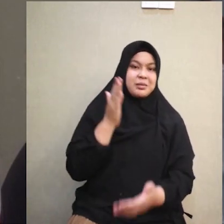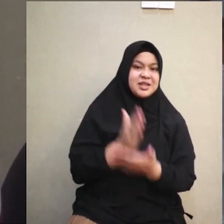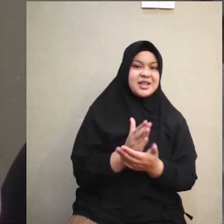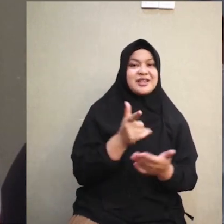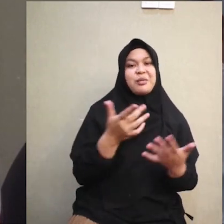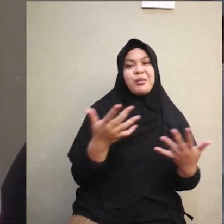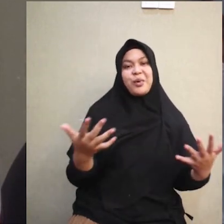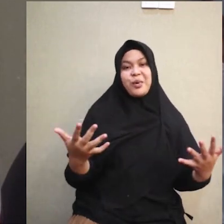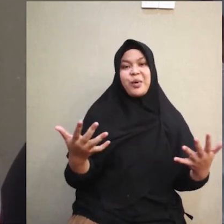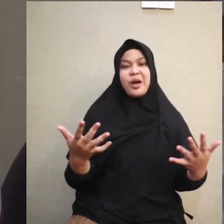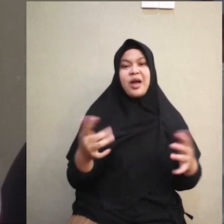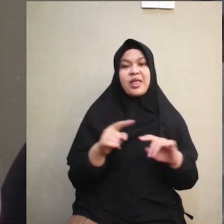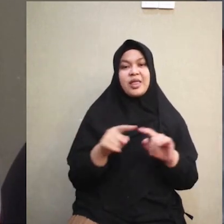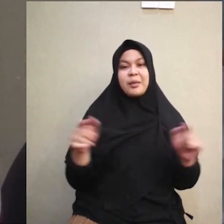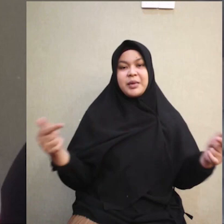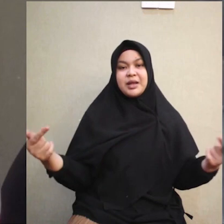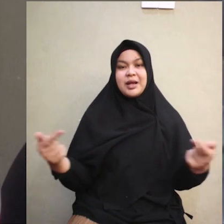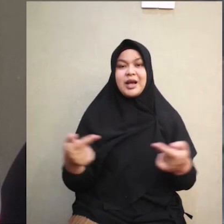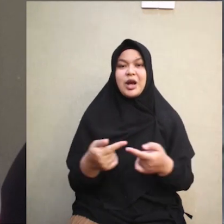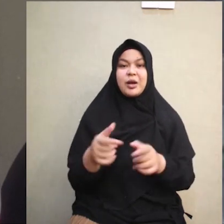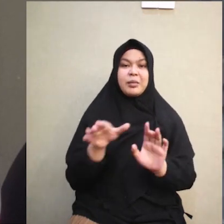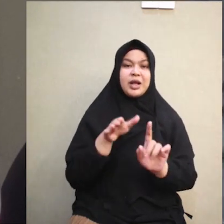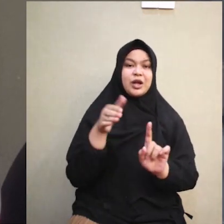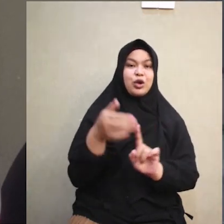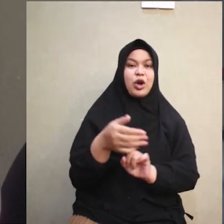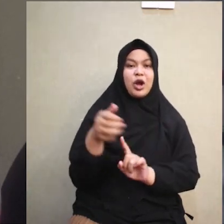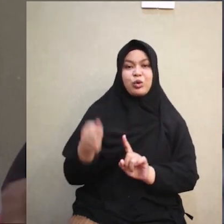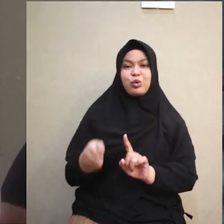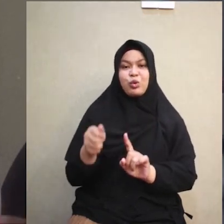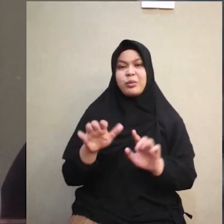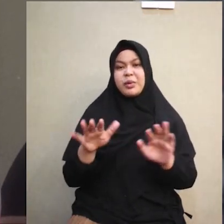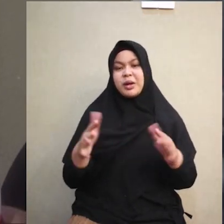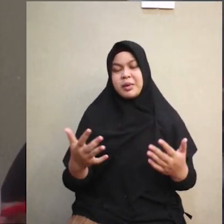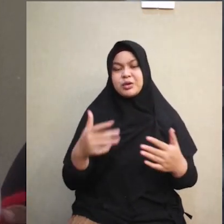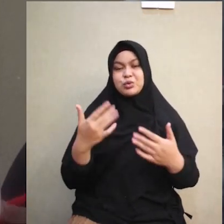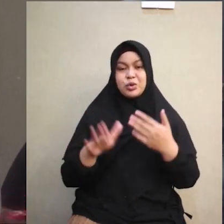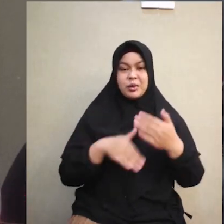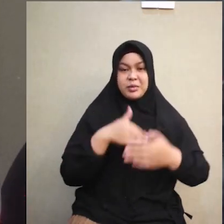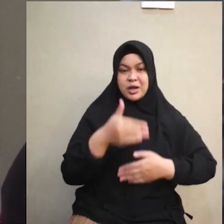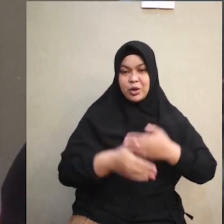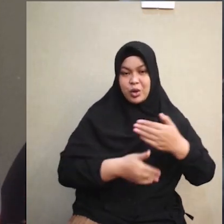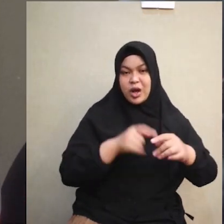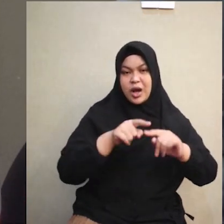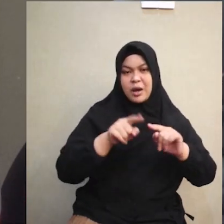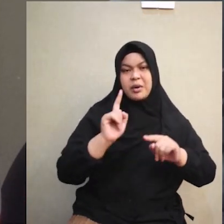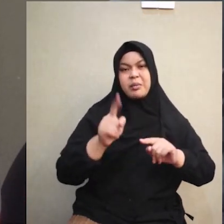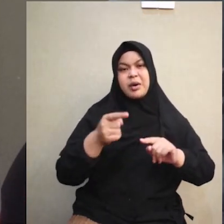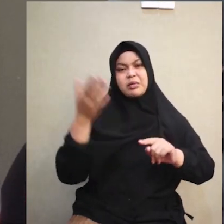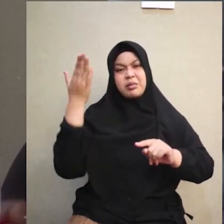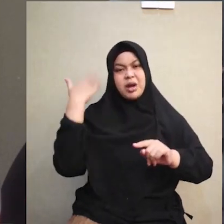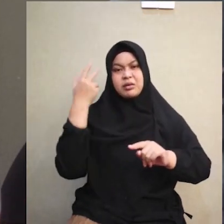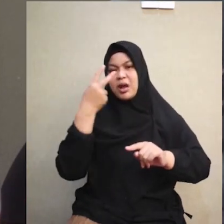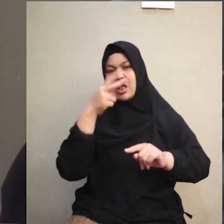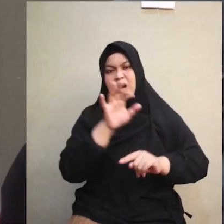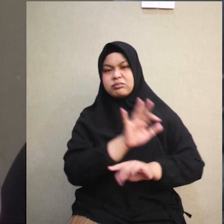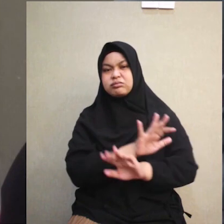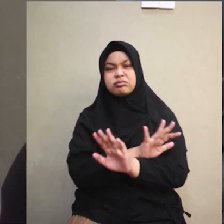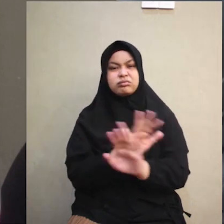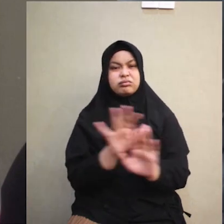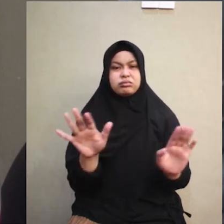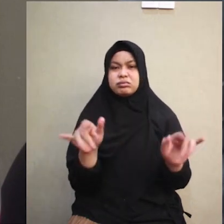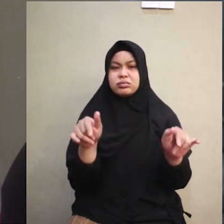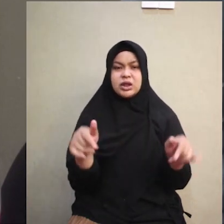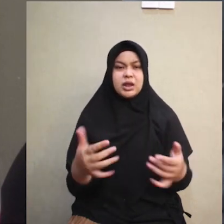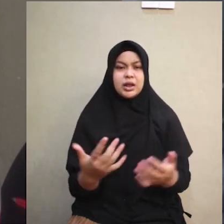dong gitu nah terkait dengan perlindungan hukum memang walaupun sudah bergerak tapi kan juga Memang kemarin enggak kelihatan juga sama sekali gitu